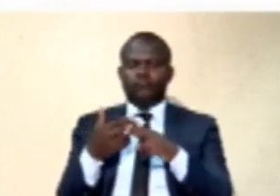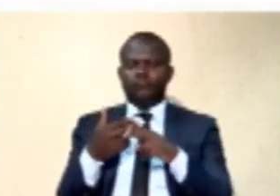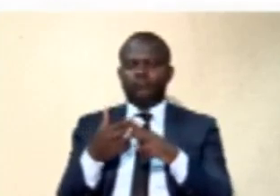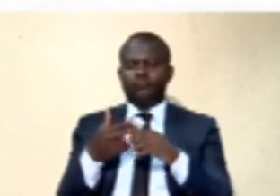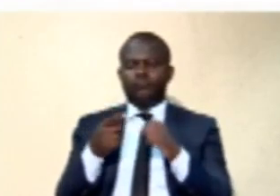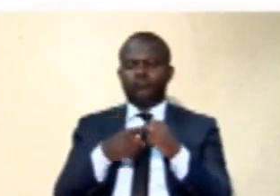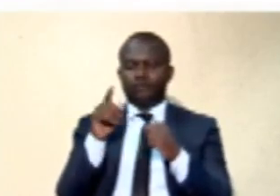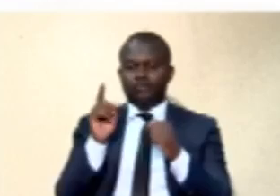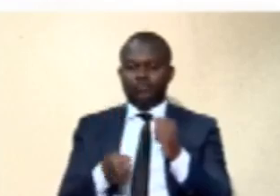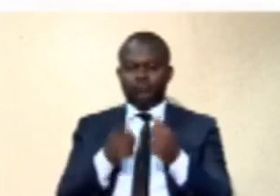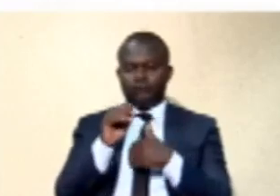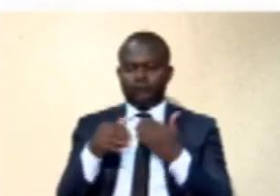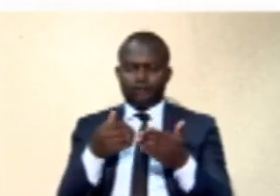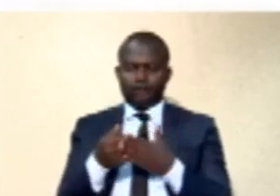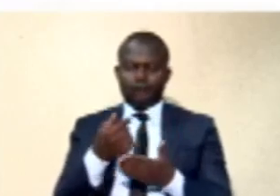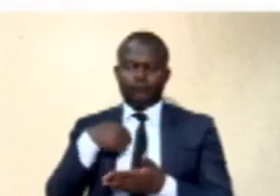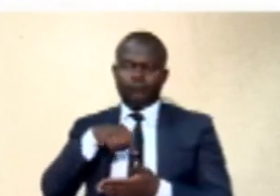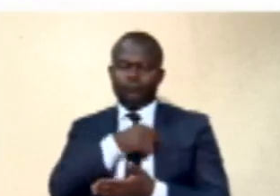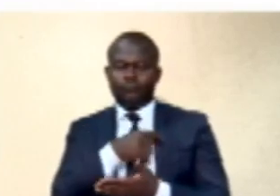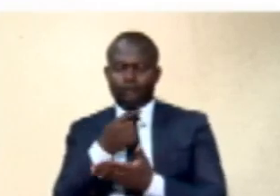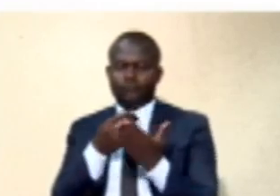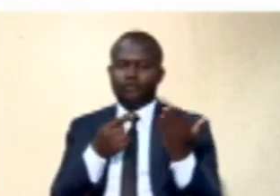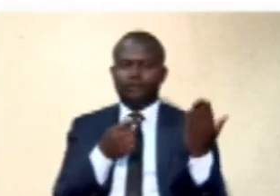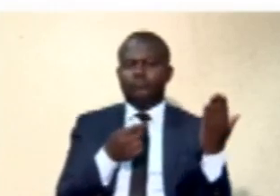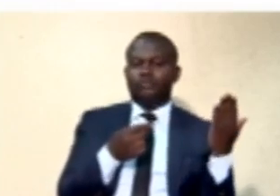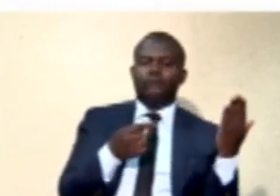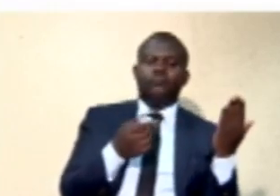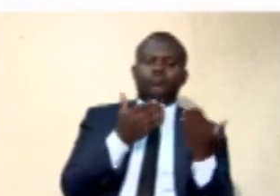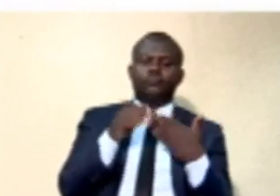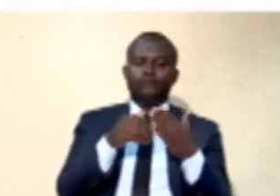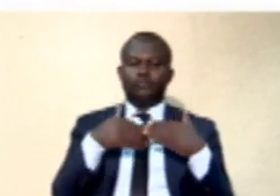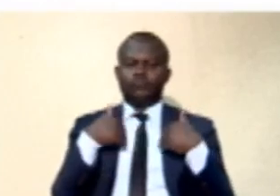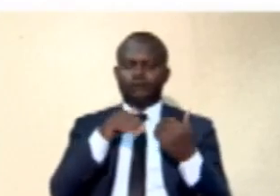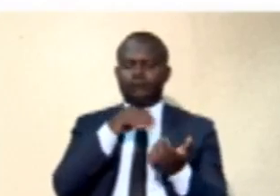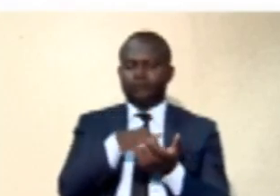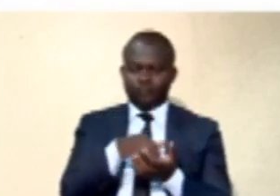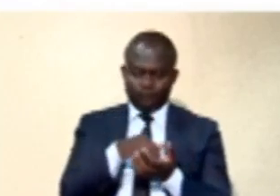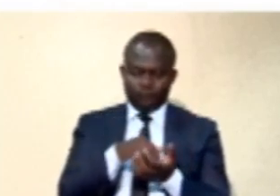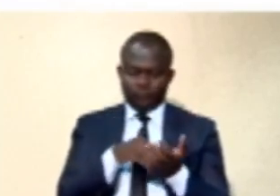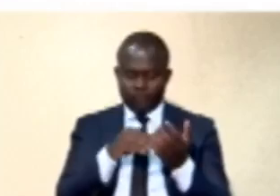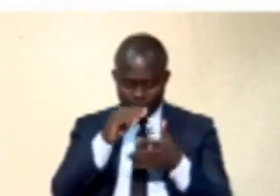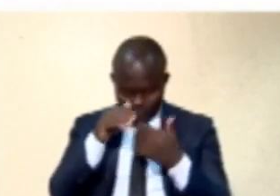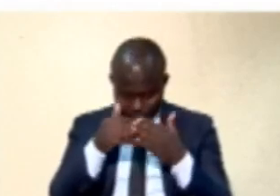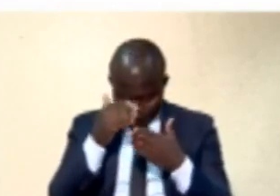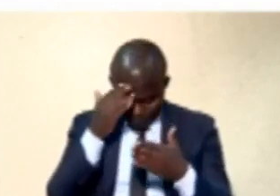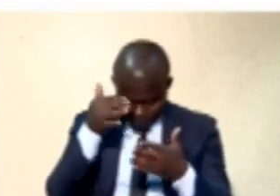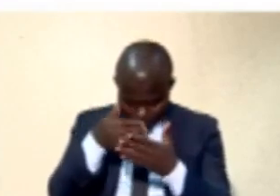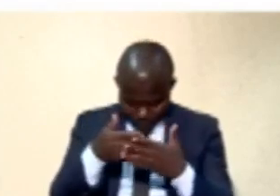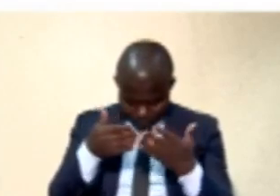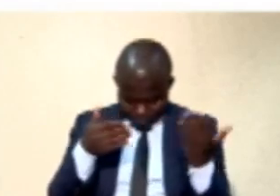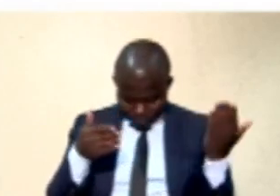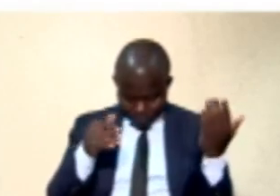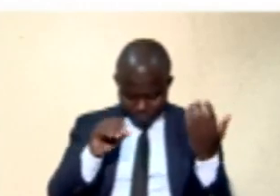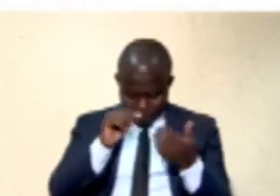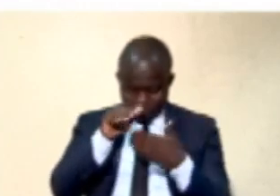600. 600 ni hafi kimwe cya gatatu cy'abakozi n'ubundi dufite mu rwego rw'ubuzima, guhera ku kigo nderabuzima, ibitaro byose uko kugera no kuri CHK dufite